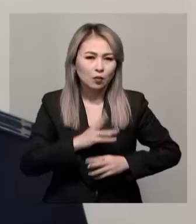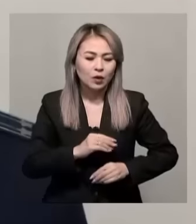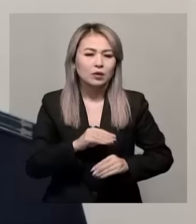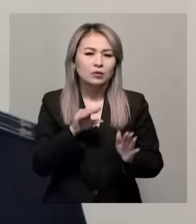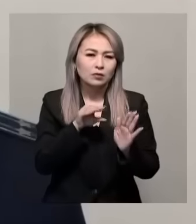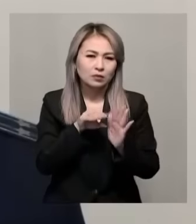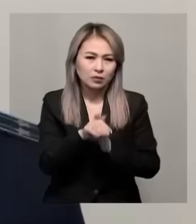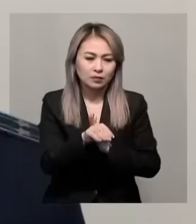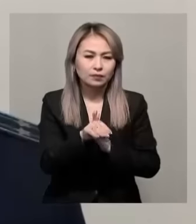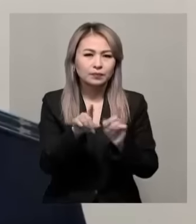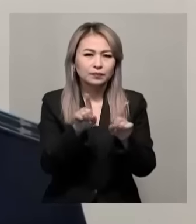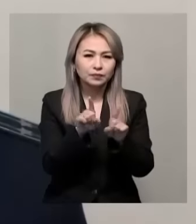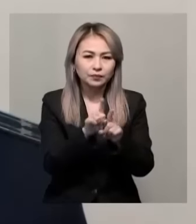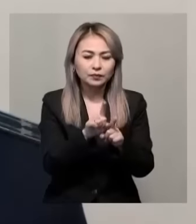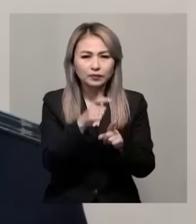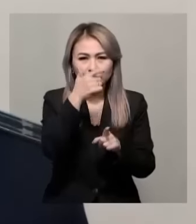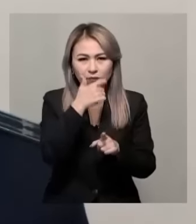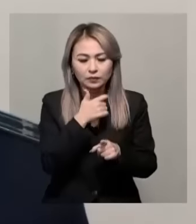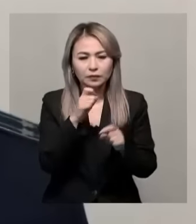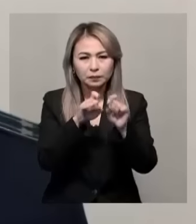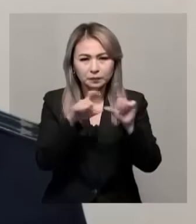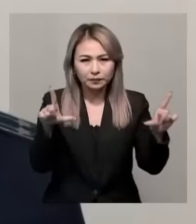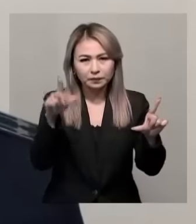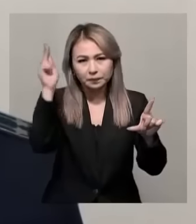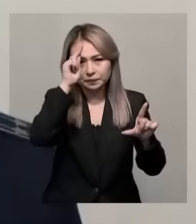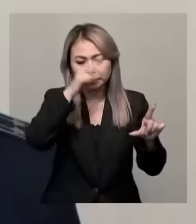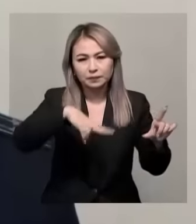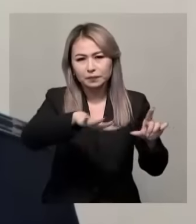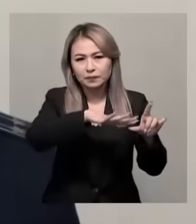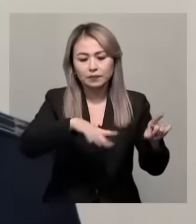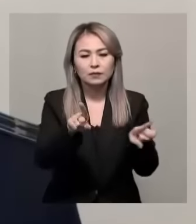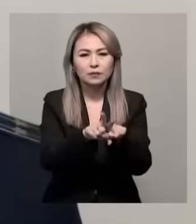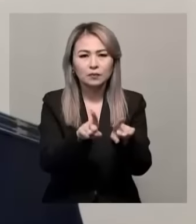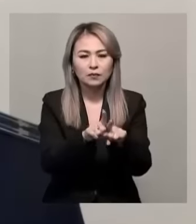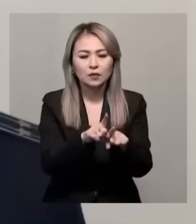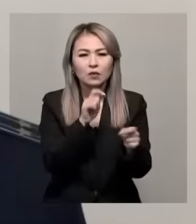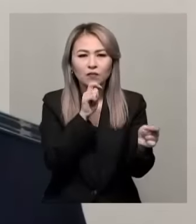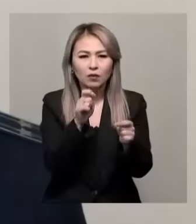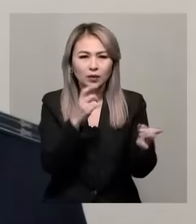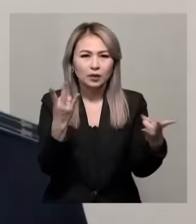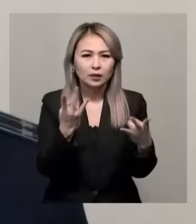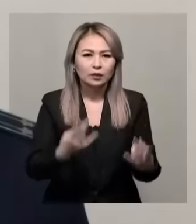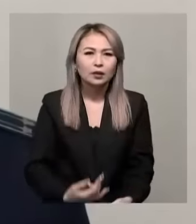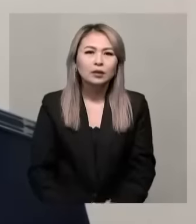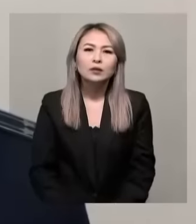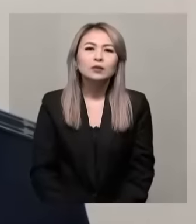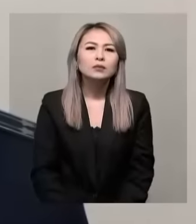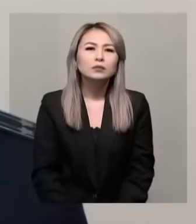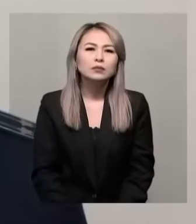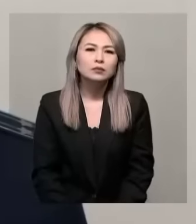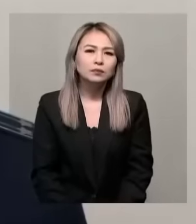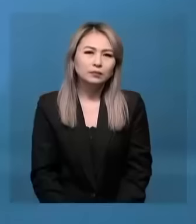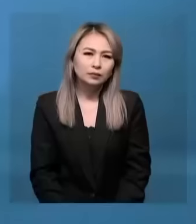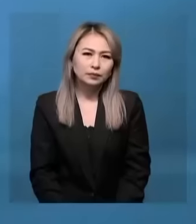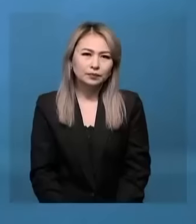жылдамдығын мейлінше азайтуды және мектептер мен білім беретін мекемелердің жанында өте мұқият болуды ескертеміз.